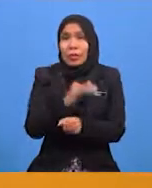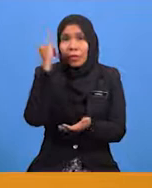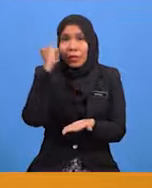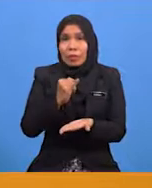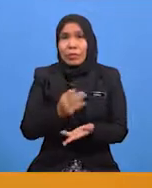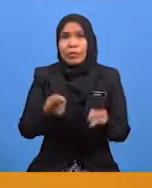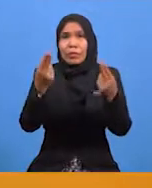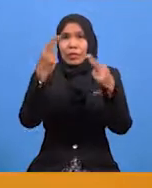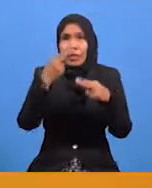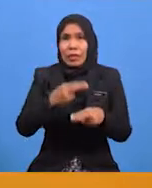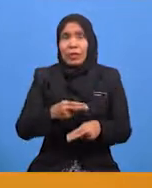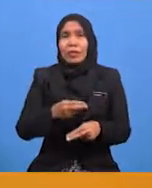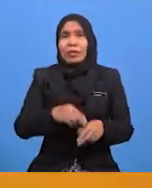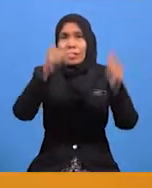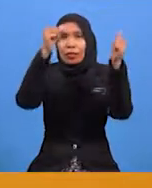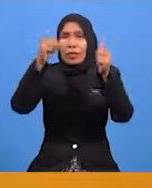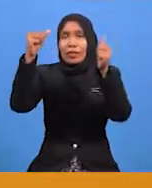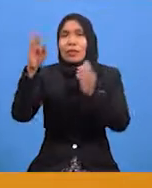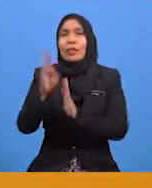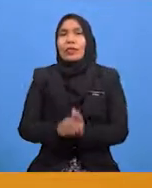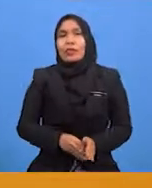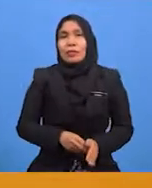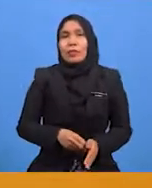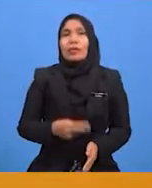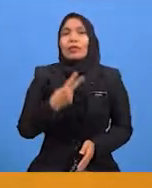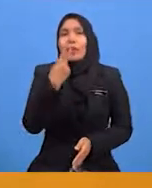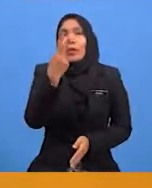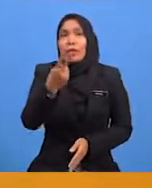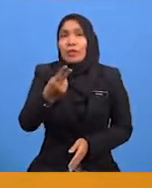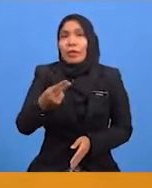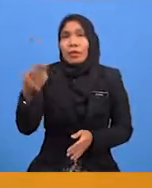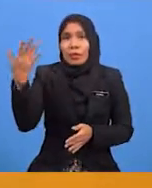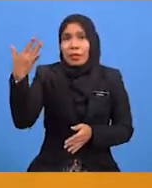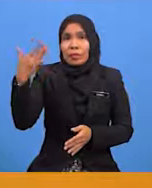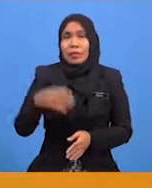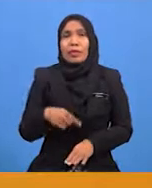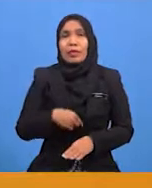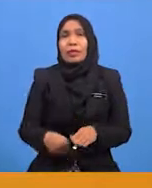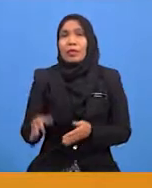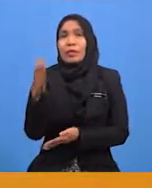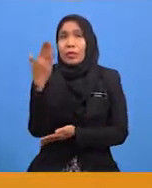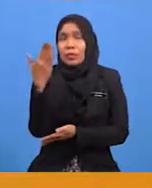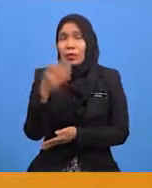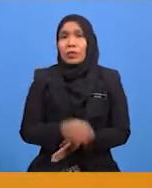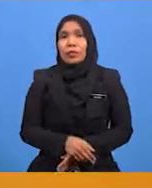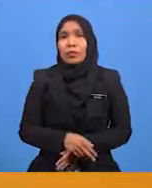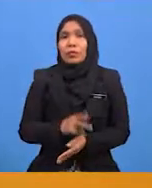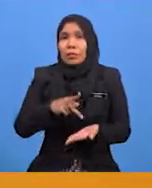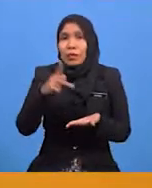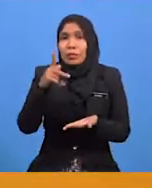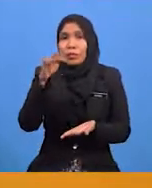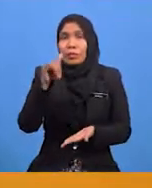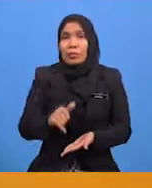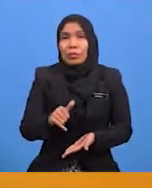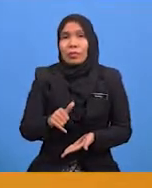hadir sihir angin bernafas api. Di pohon kampus yang tegar status,